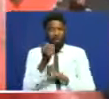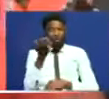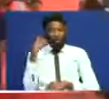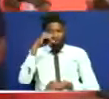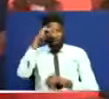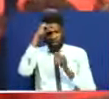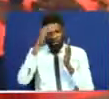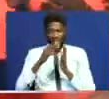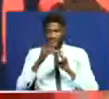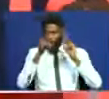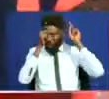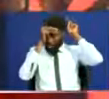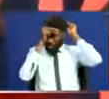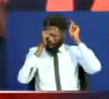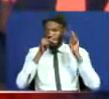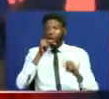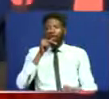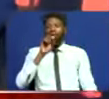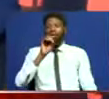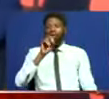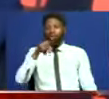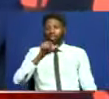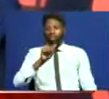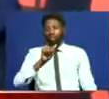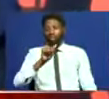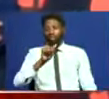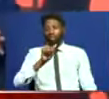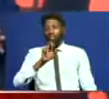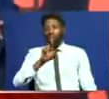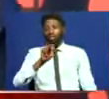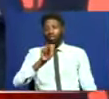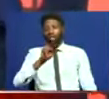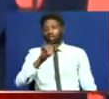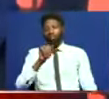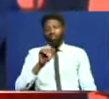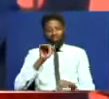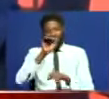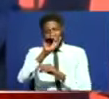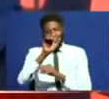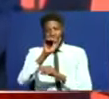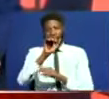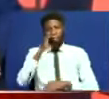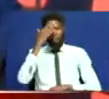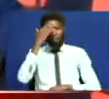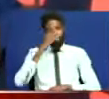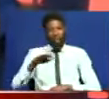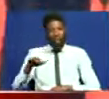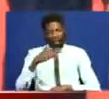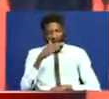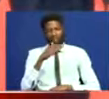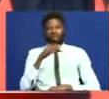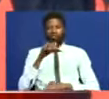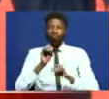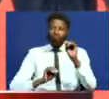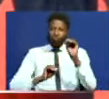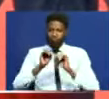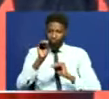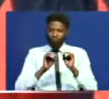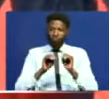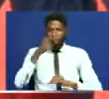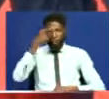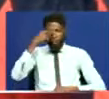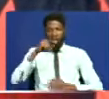wameitaka serikali na wabunge kuratibu sera ambazo zitasaidia kupunguza mahangaiko yanayowakumba wa Kenya. Ninaomba